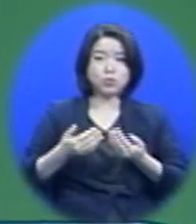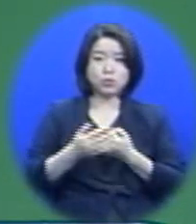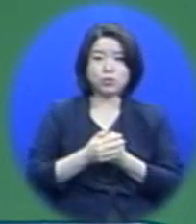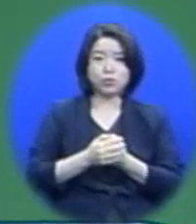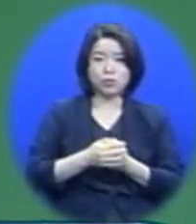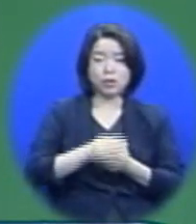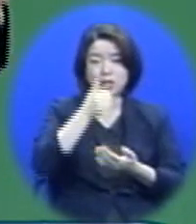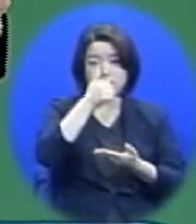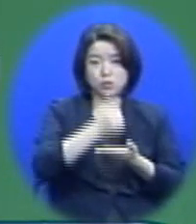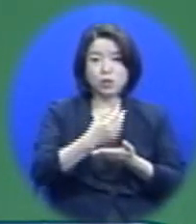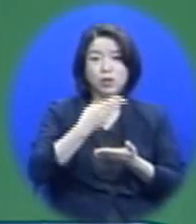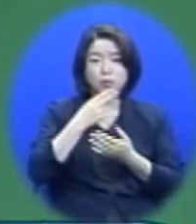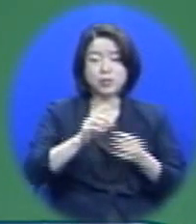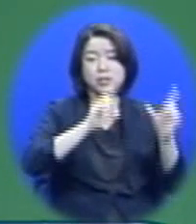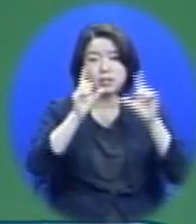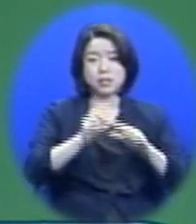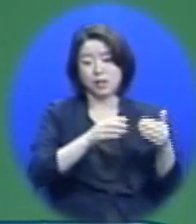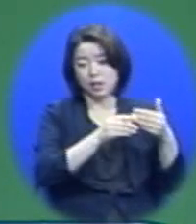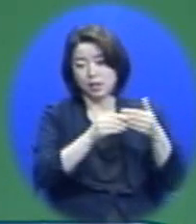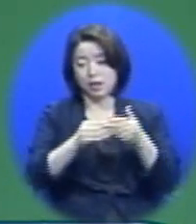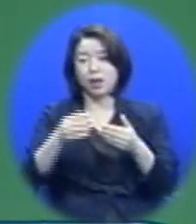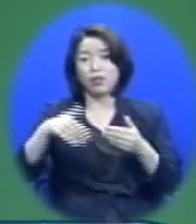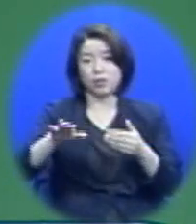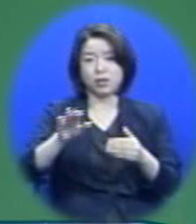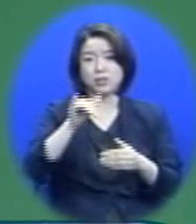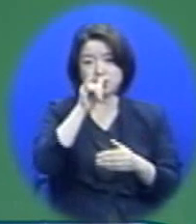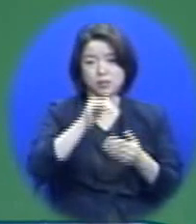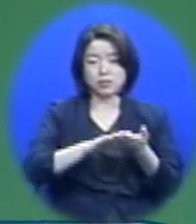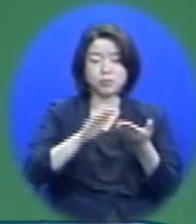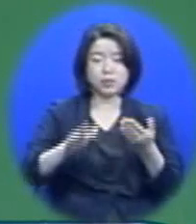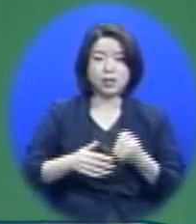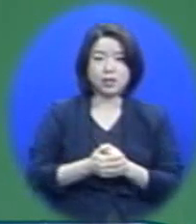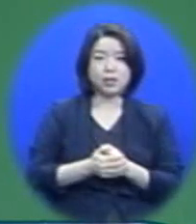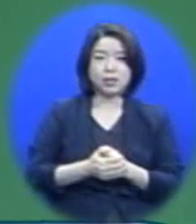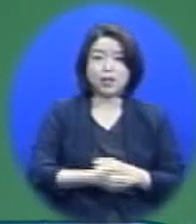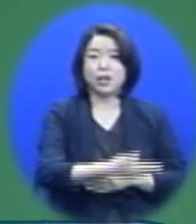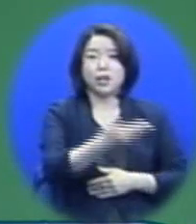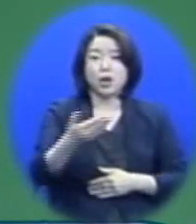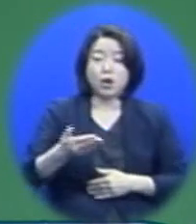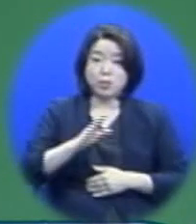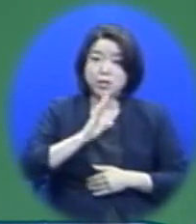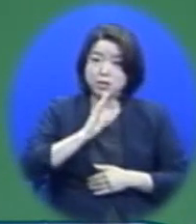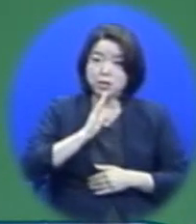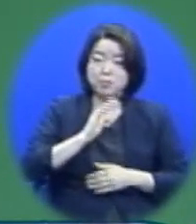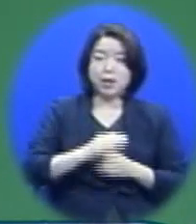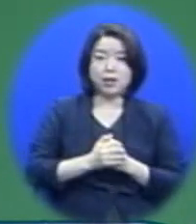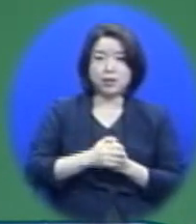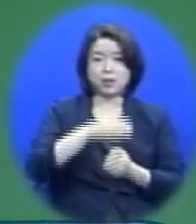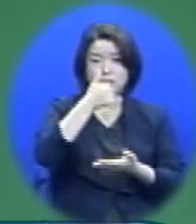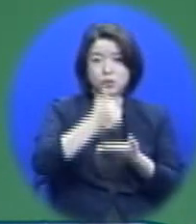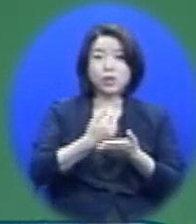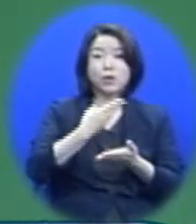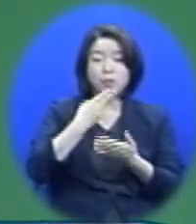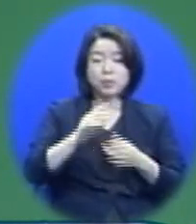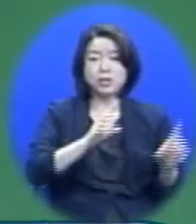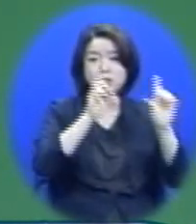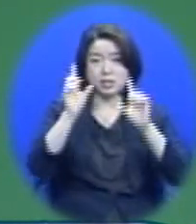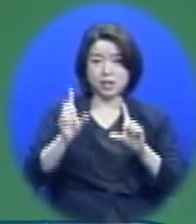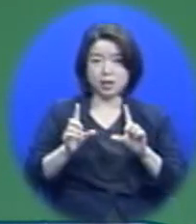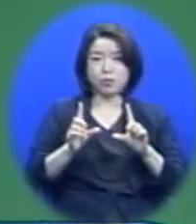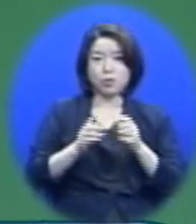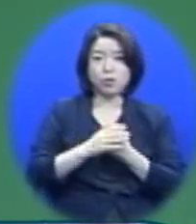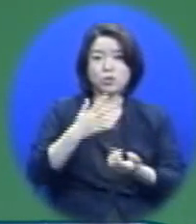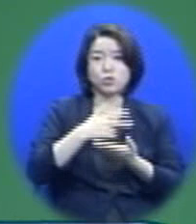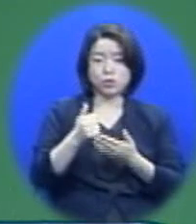삶을 살도록 이끌어주신 거죠. 여러분, 여러분이 정말 흠 없는 삶을 살며